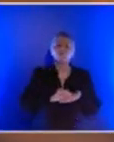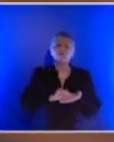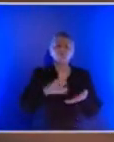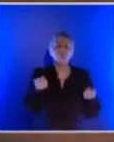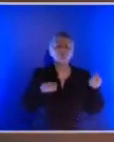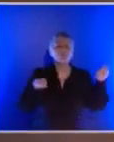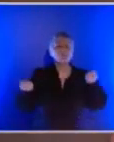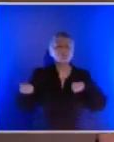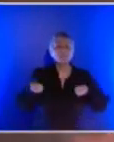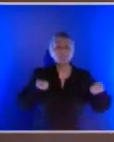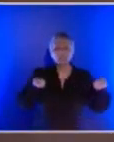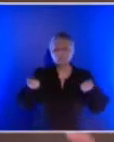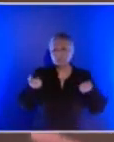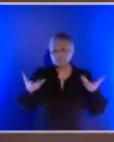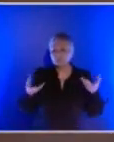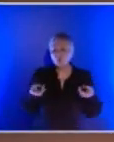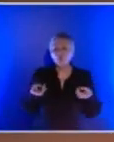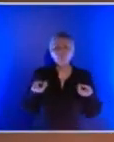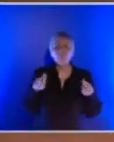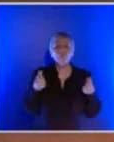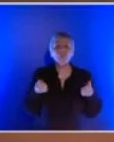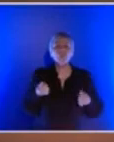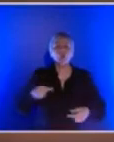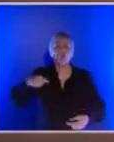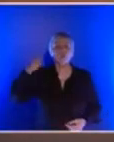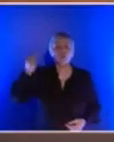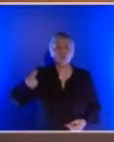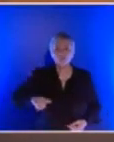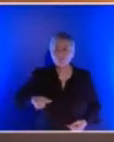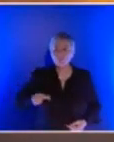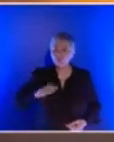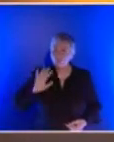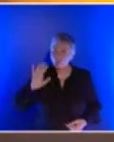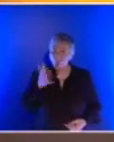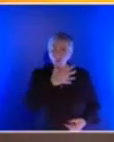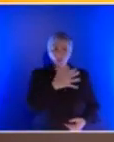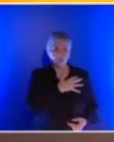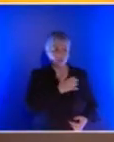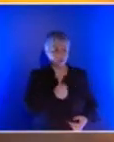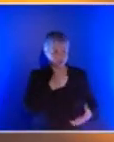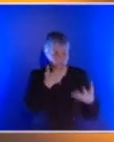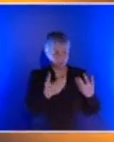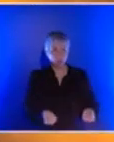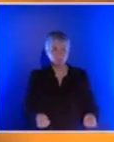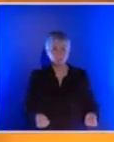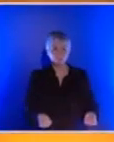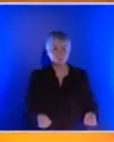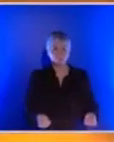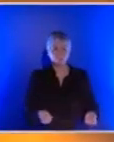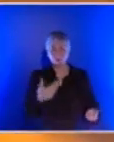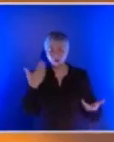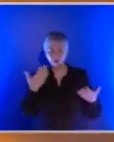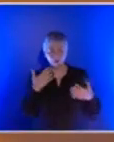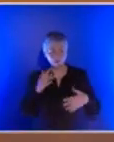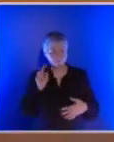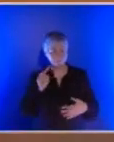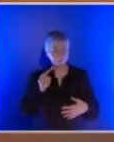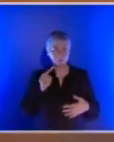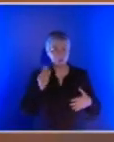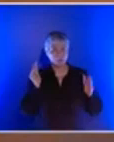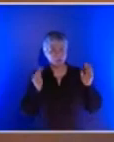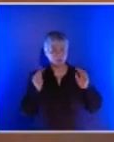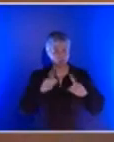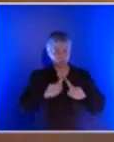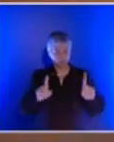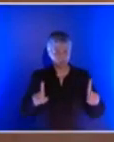διαχείρισης της δημόσιας διοίκησης με έναν τρόπο αξιόπιστο και ούτω καθεξής. Υπάρχουν μια δεύτερη ενότητα και η δεύτερη